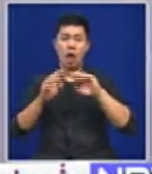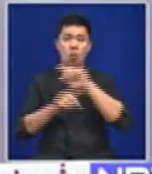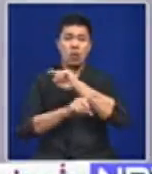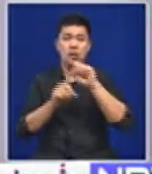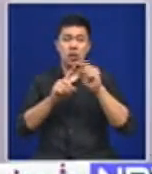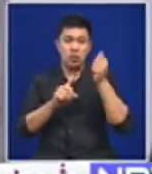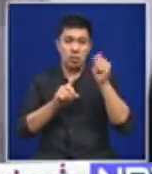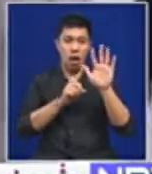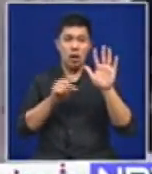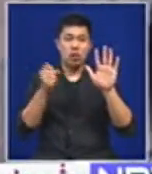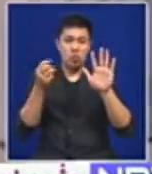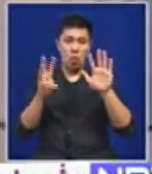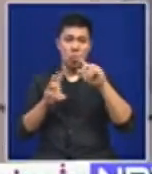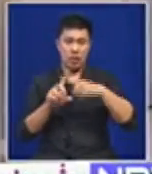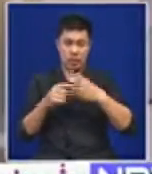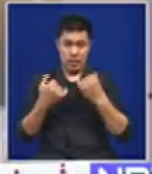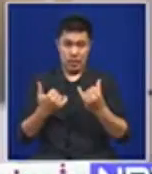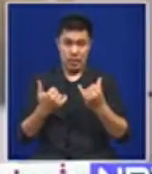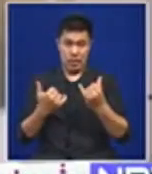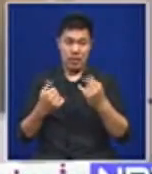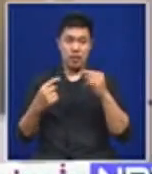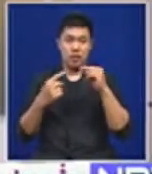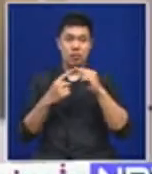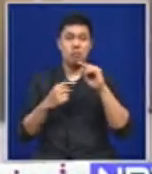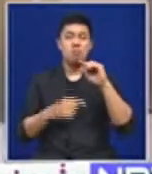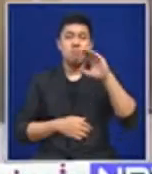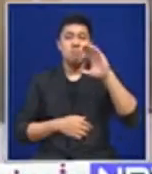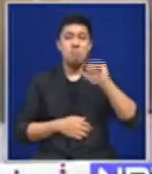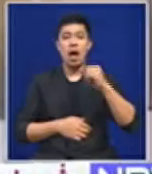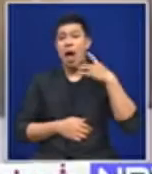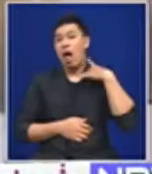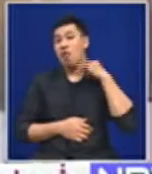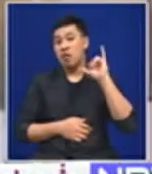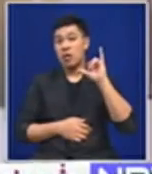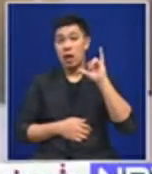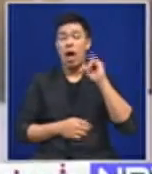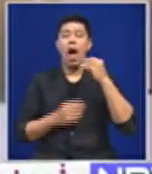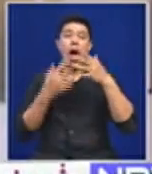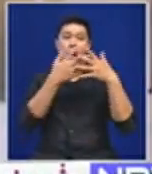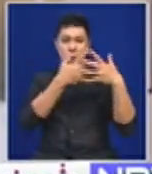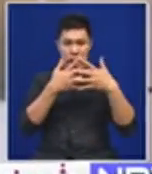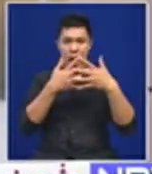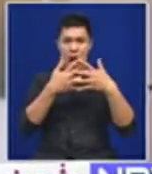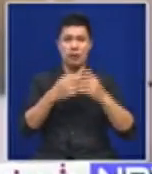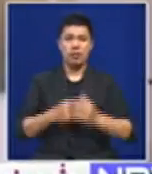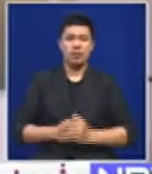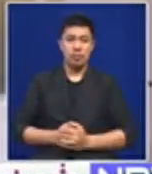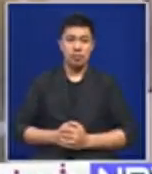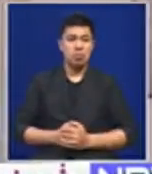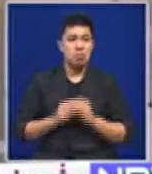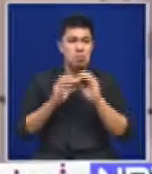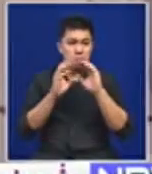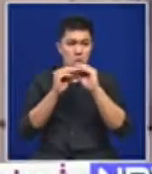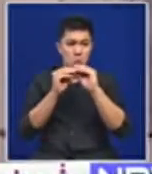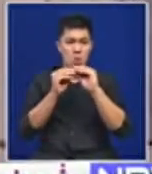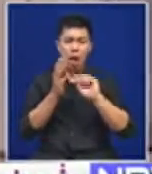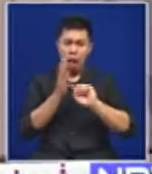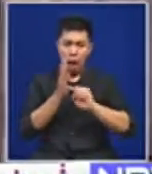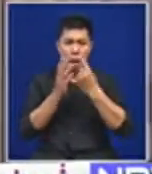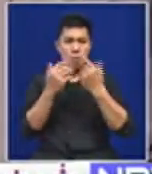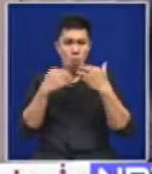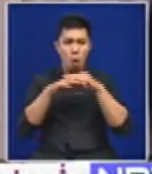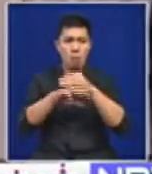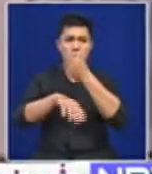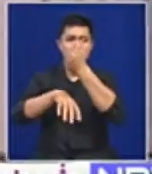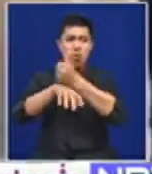าพันธ์2559ณเมืองแรนโชมิราชมลรัฐแคลิฟอร์เนียสหรัฐอเมริกาซึ่งเป็นการประชุมร่วมครั้งแรกระหว่างผู้